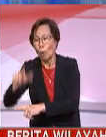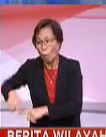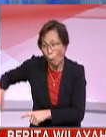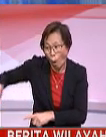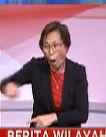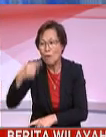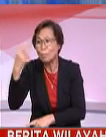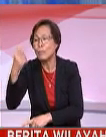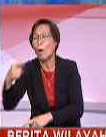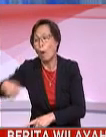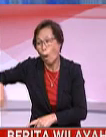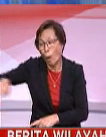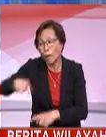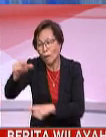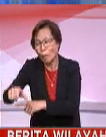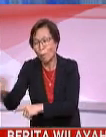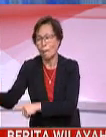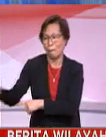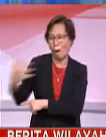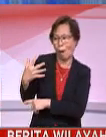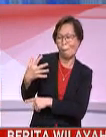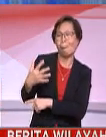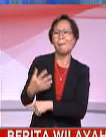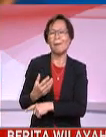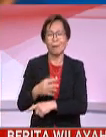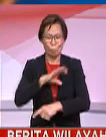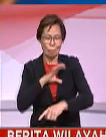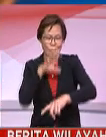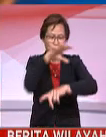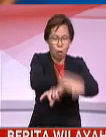kira-kira jam 8 malam semalam.